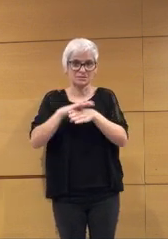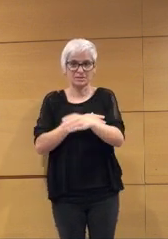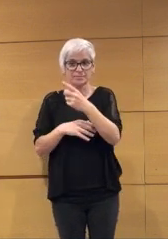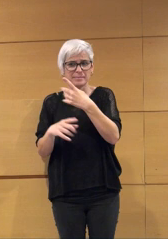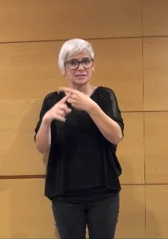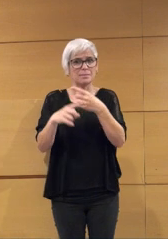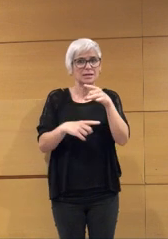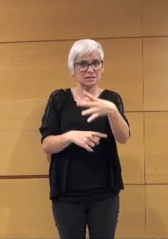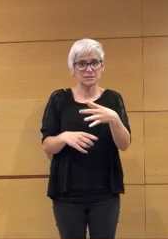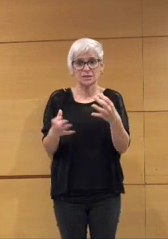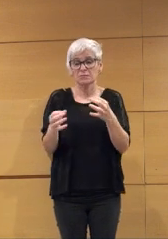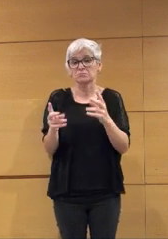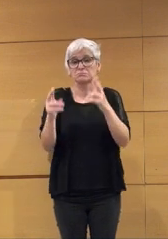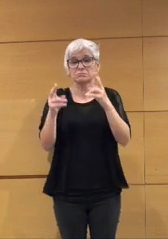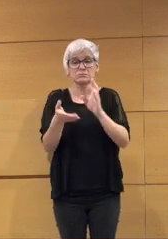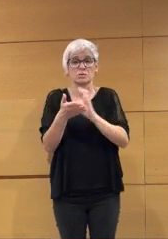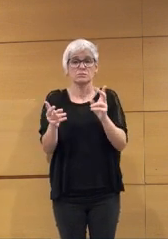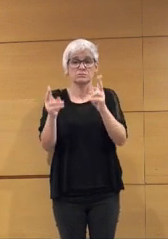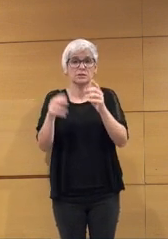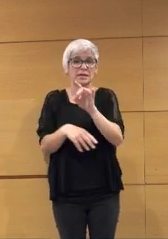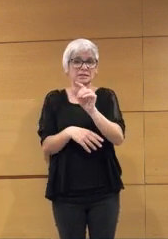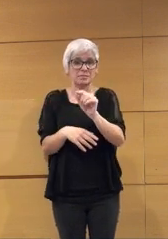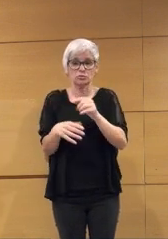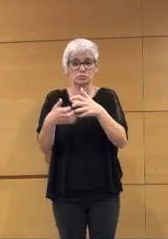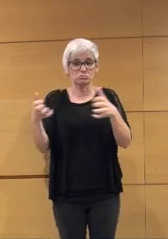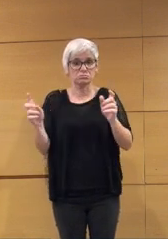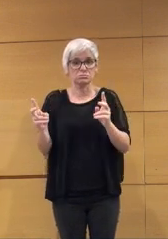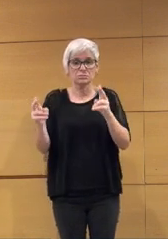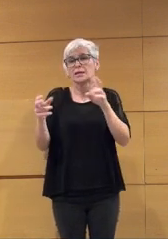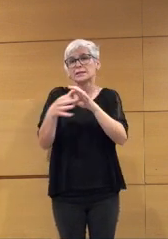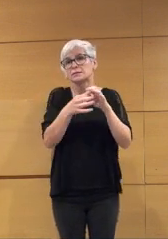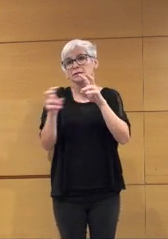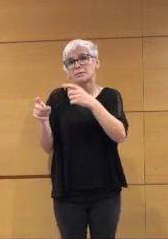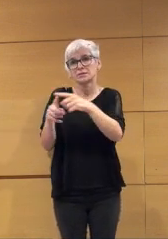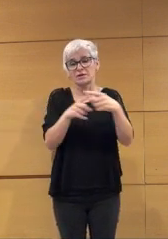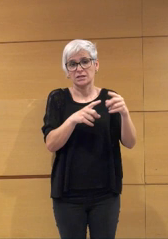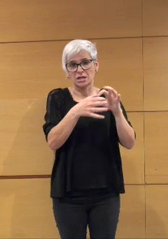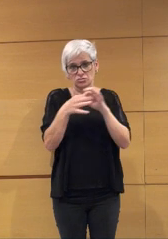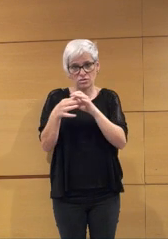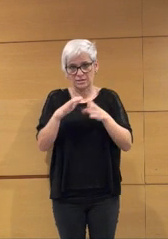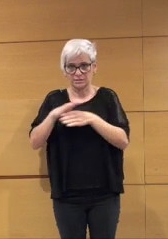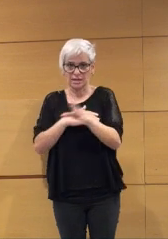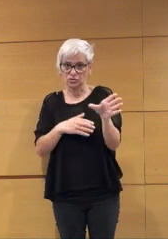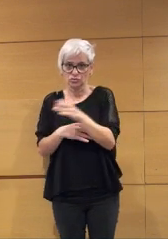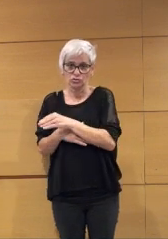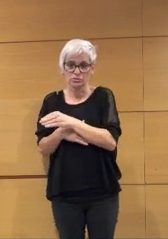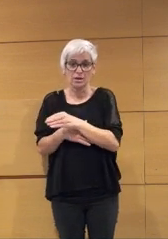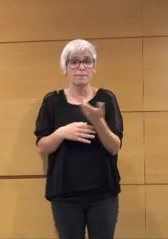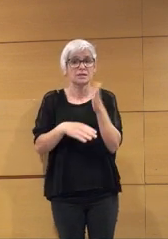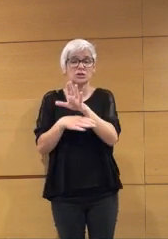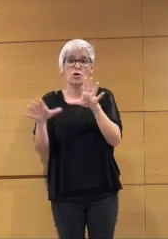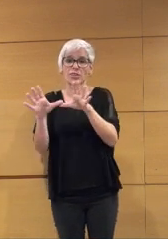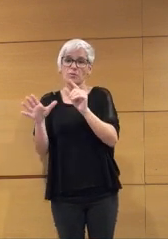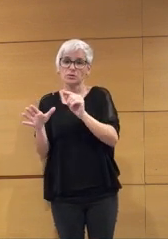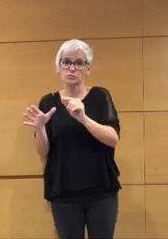fer unes píndoles de 15 minuts sobre diversos temes relacionats amb l'accessibilitat. Eren 10 minuts de presentació, 4